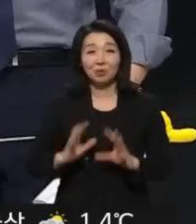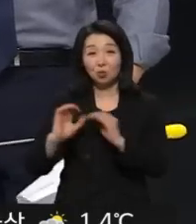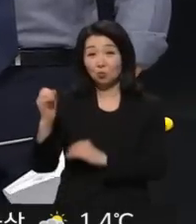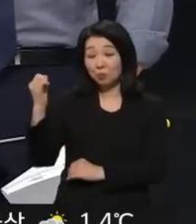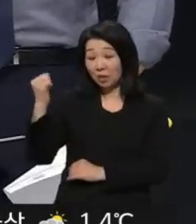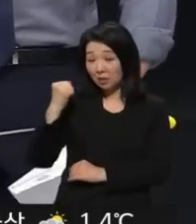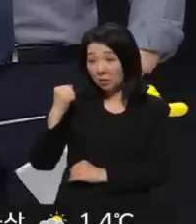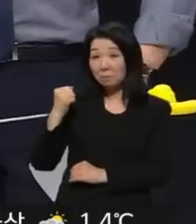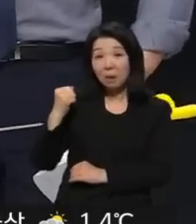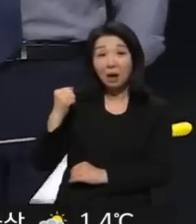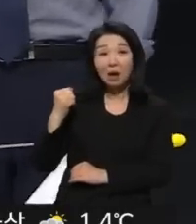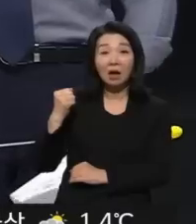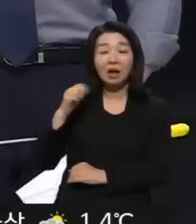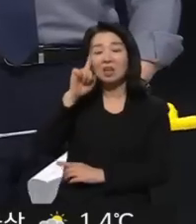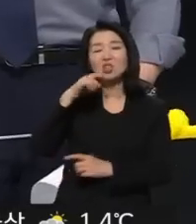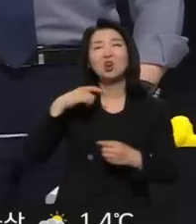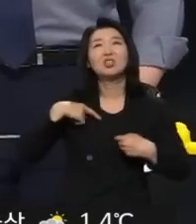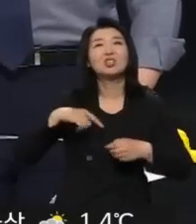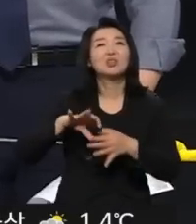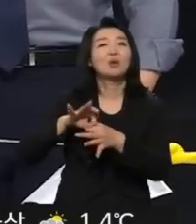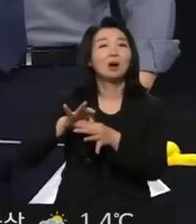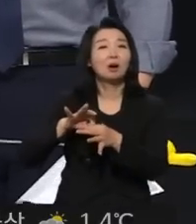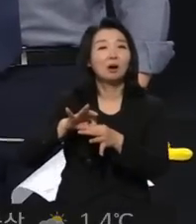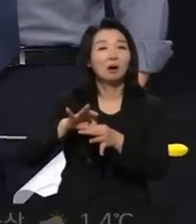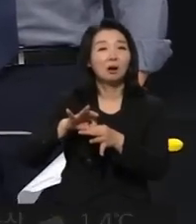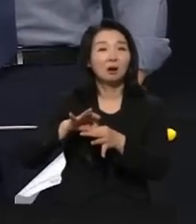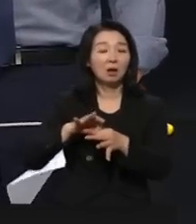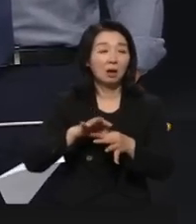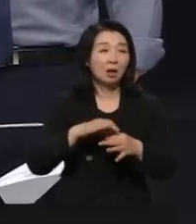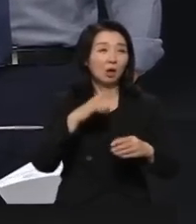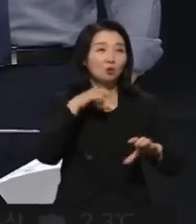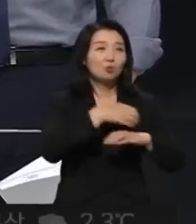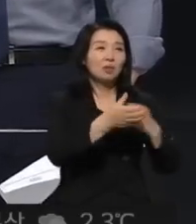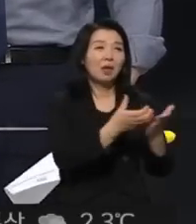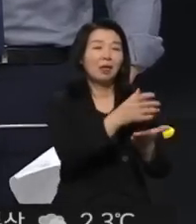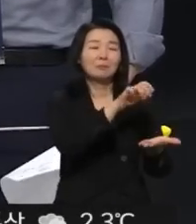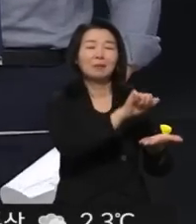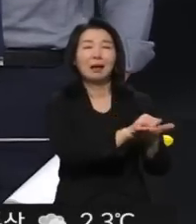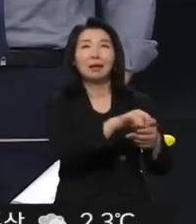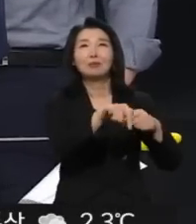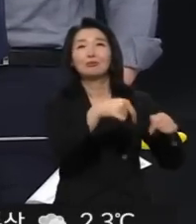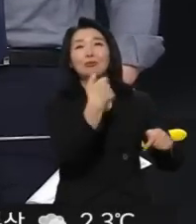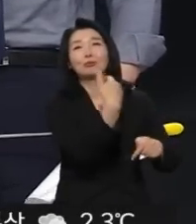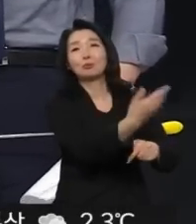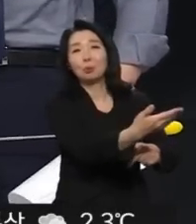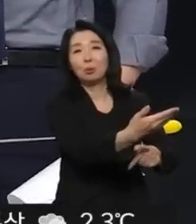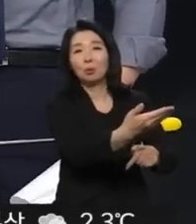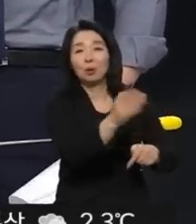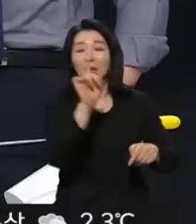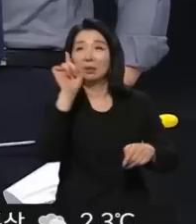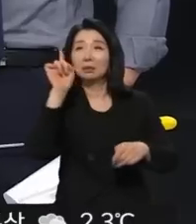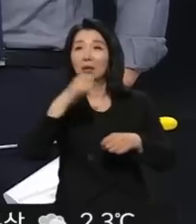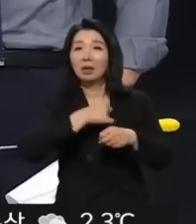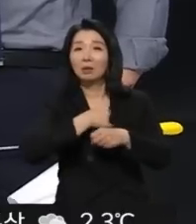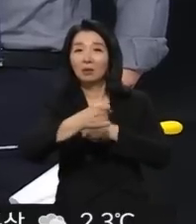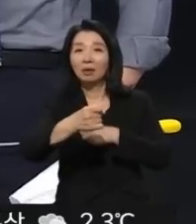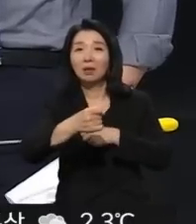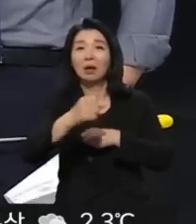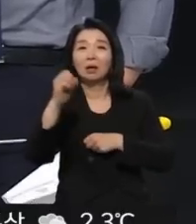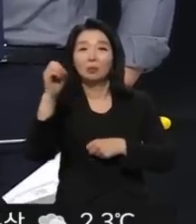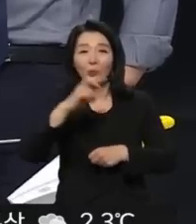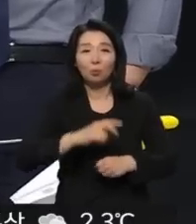국민의힘 이 집권 여당 이것만 국회 다수당인 야당에 전국 주도권을 내준 상황입니다. 내년도 예산안과 이태원